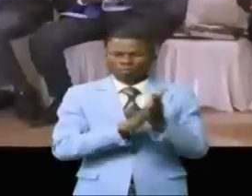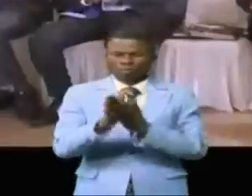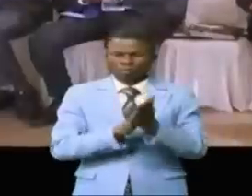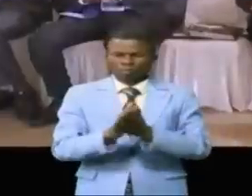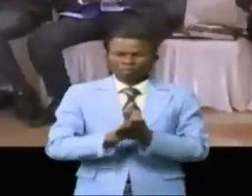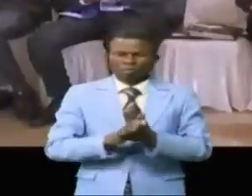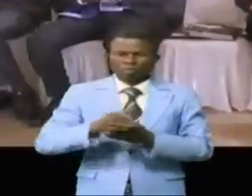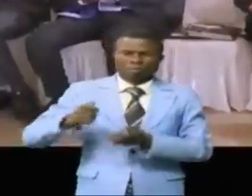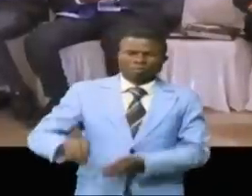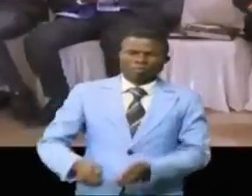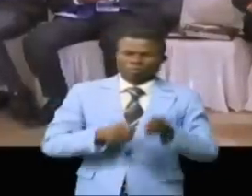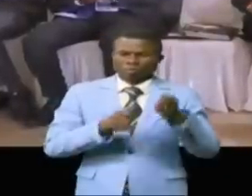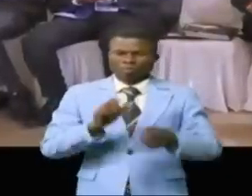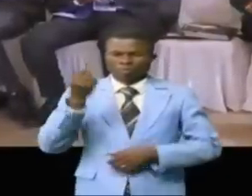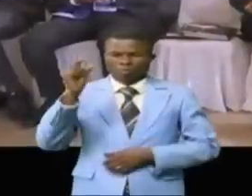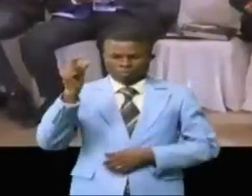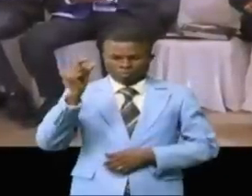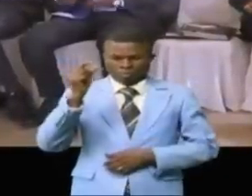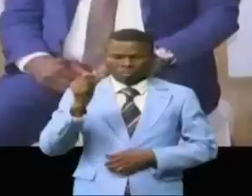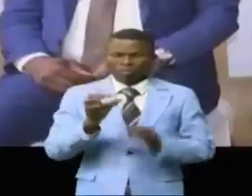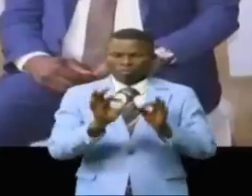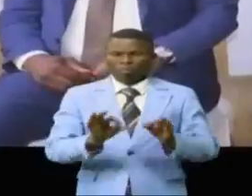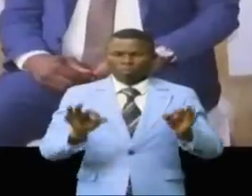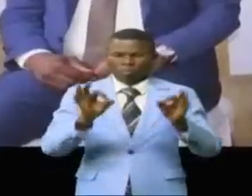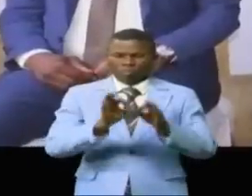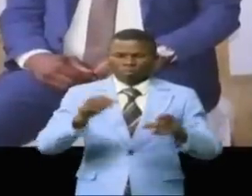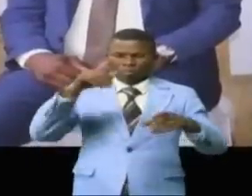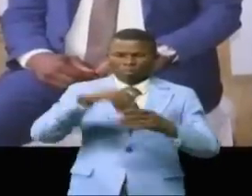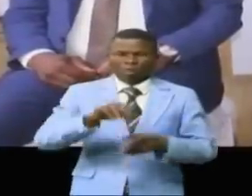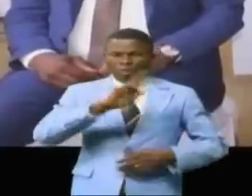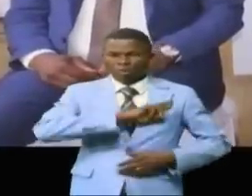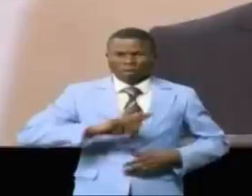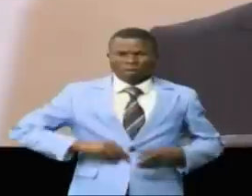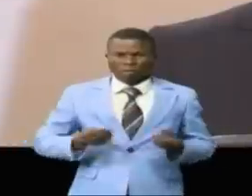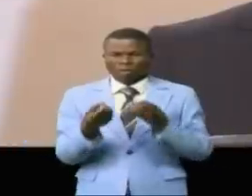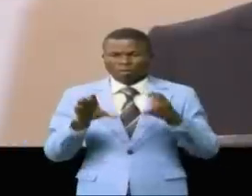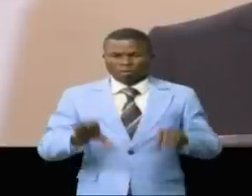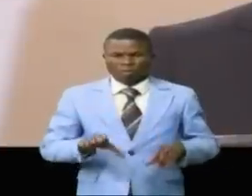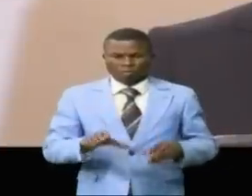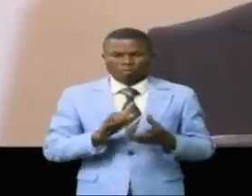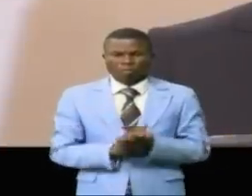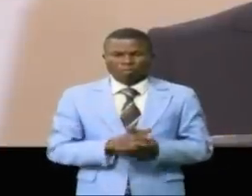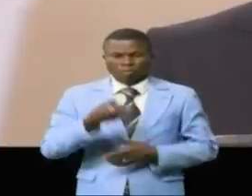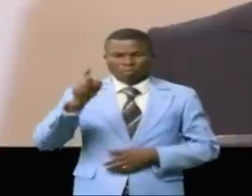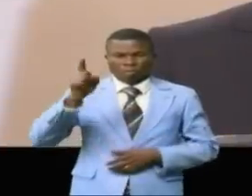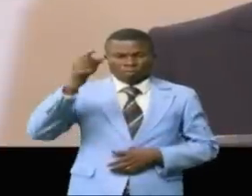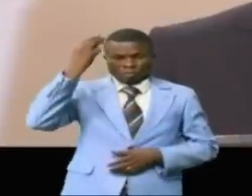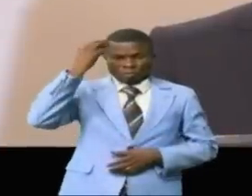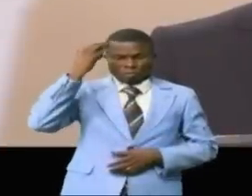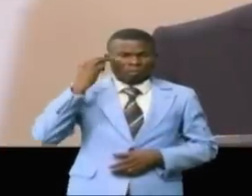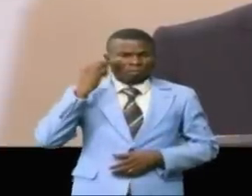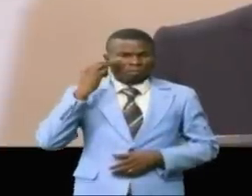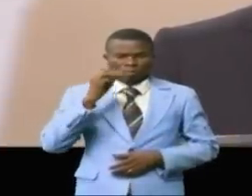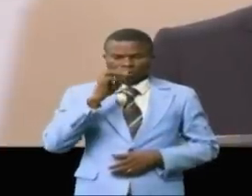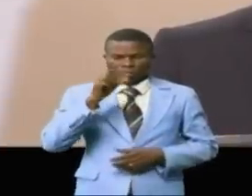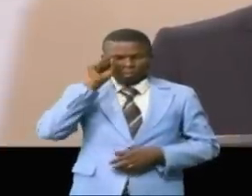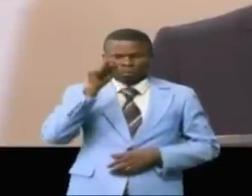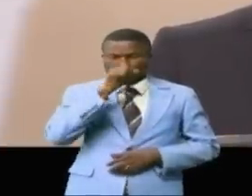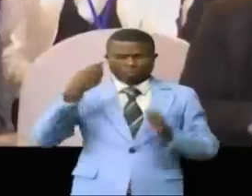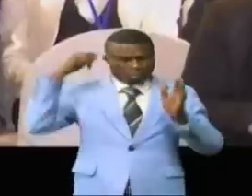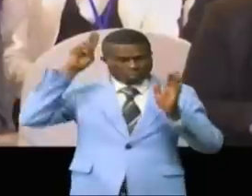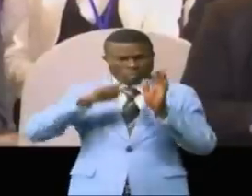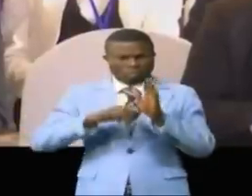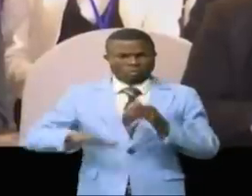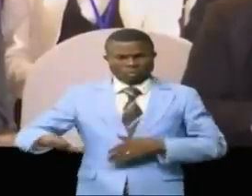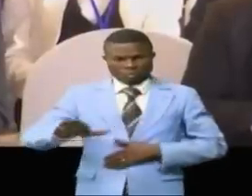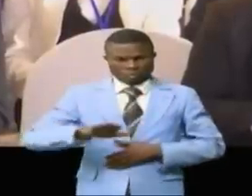l'exploitation artisanale des minerais stratégiques en République démocratique du Congo. Pour Jean-Michel Samalou Kondé Kyenge, le gouvernement de la